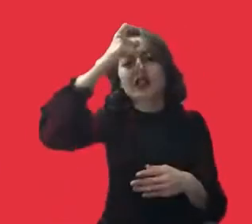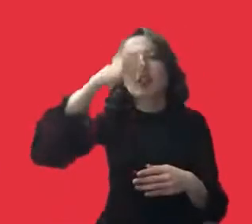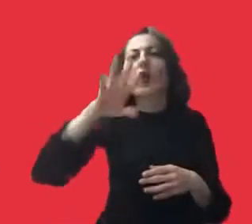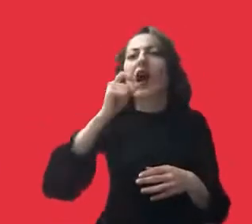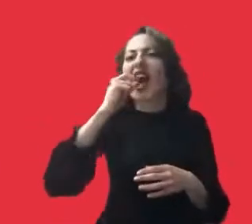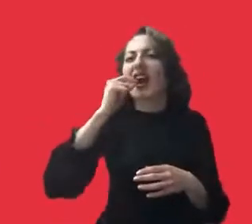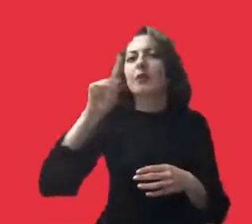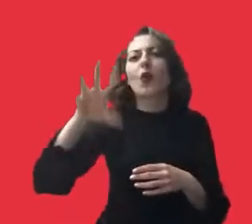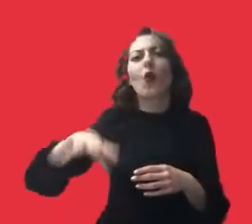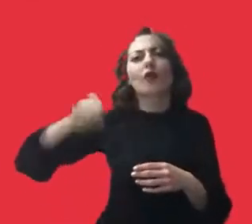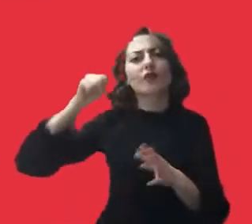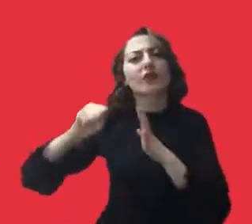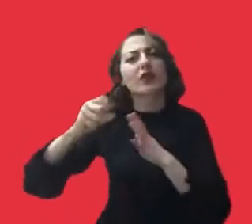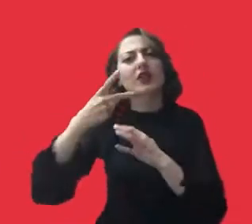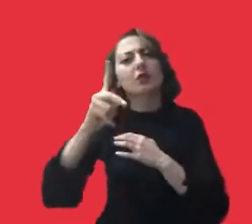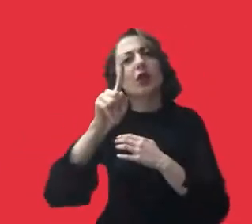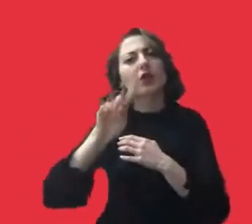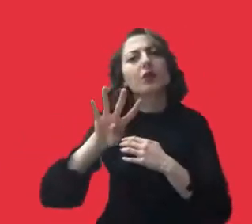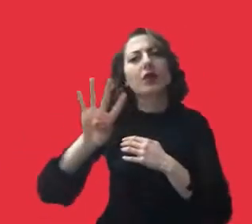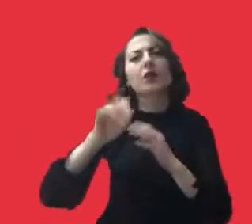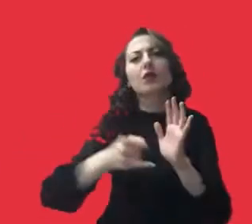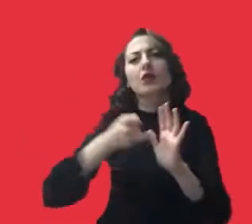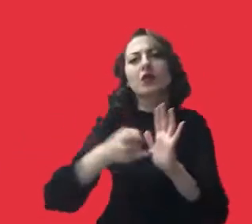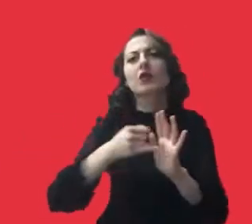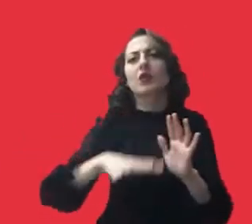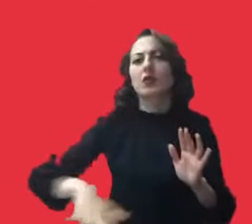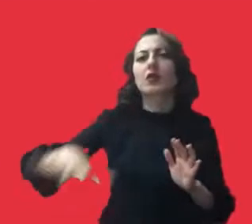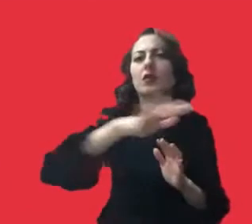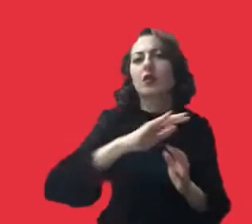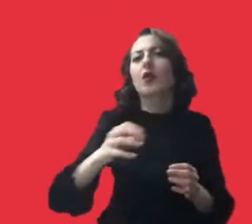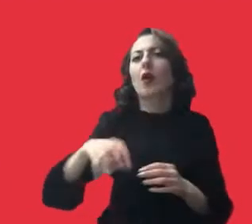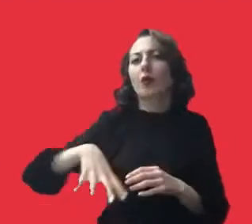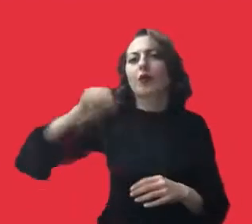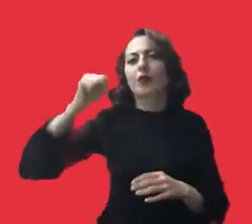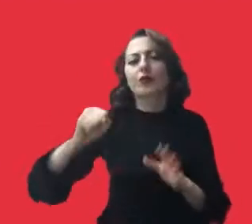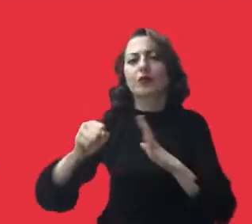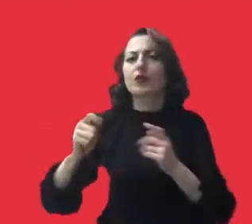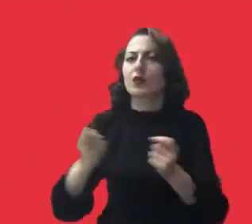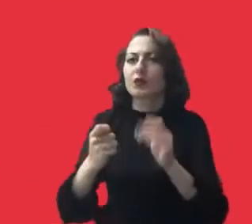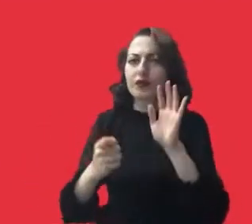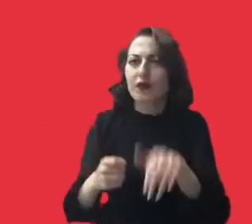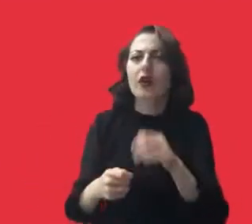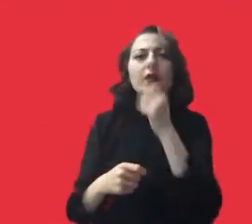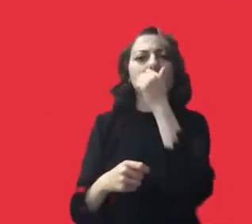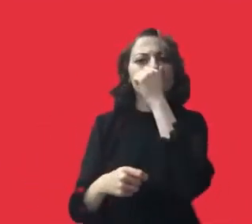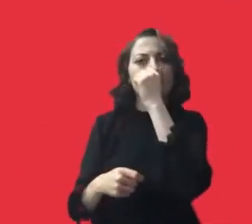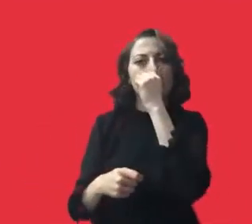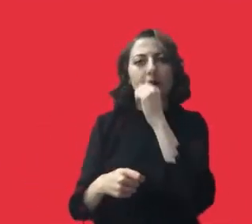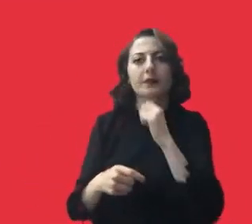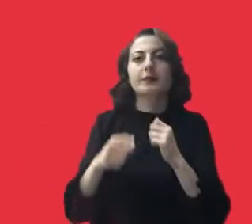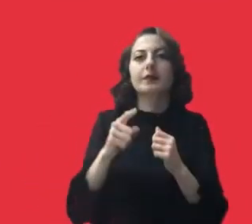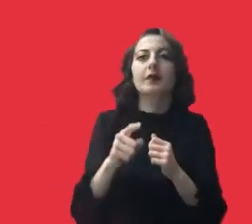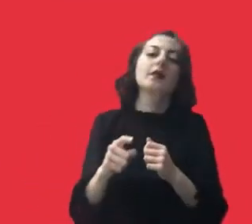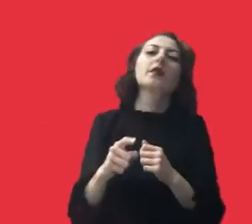has an 2014'te de office in Gaziantep'te bir Ankara. saha In ofisi 2014, it has a field kurarak office in çalışmalarına hız Gaziantep, verdi. this city of Yine aslında